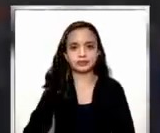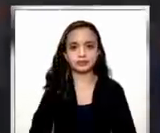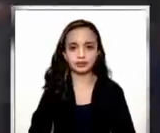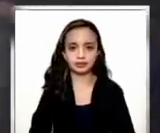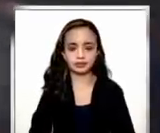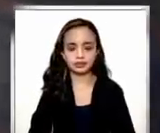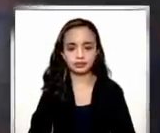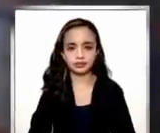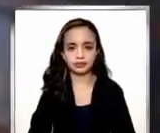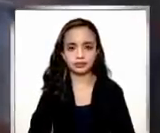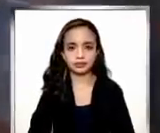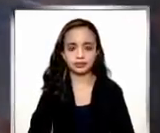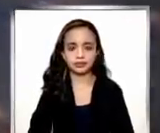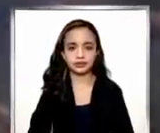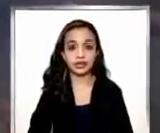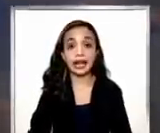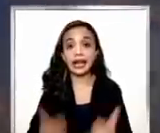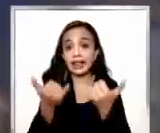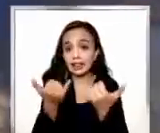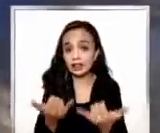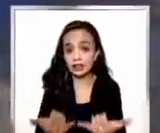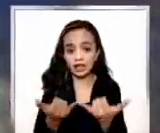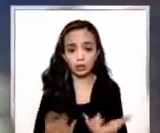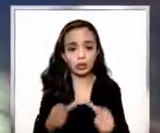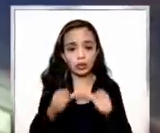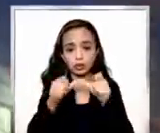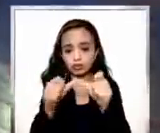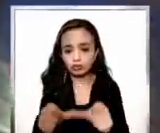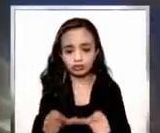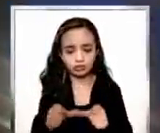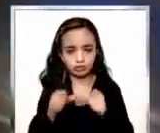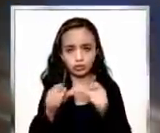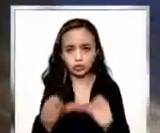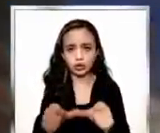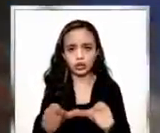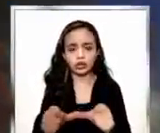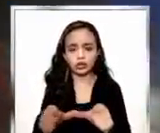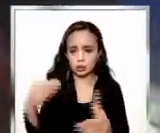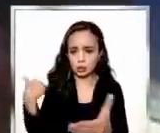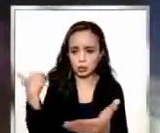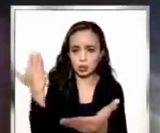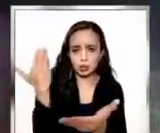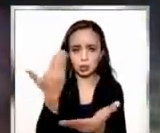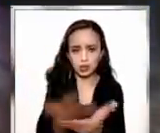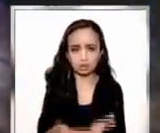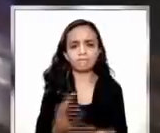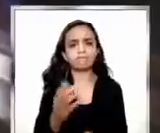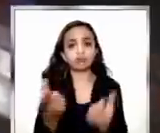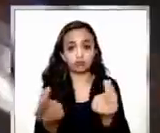Hanggang sa mga oras na ito ay tuloy-tuloy pa rin ang pagdating ng mga nakikiramay sa pamilya Aquino